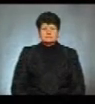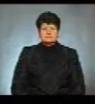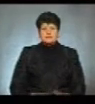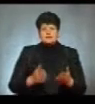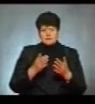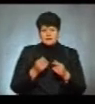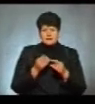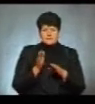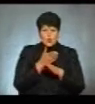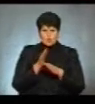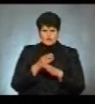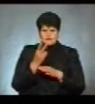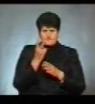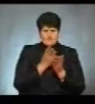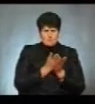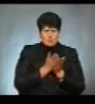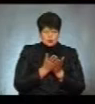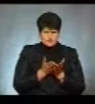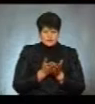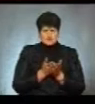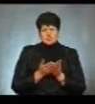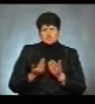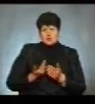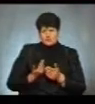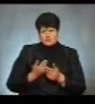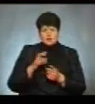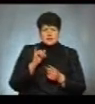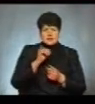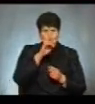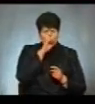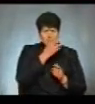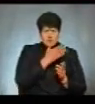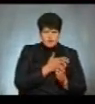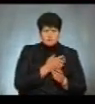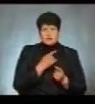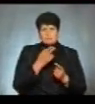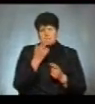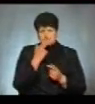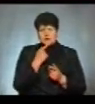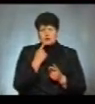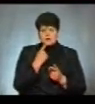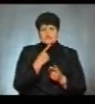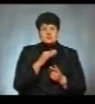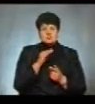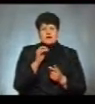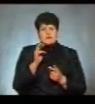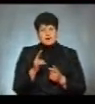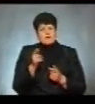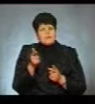Давайте ще раз розділимо ці дві послуги – житлову і комунальну, тому що ми привикли говорити, що це житлово-комунальні послуги, що